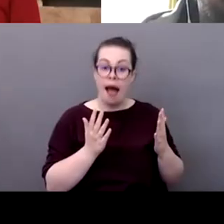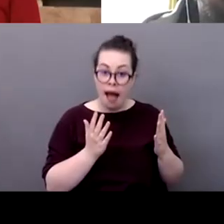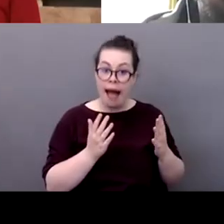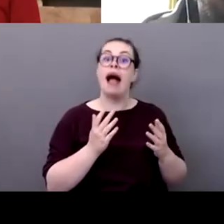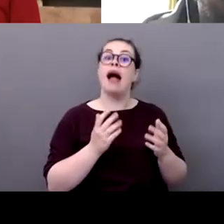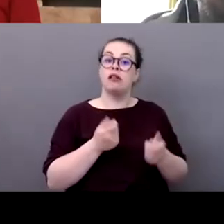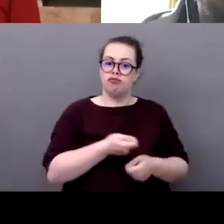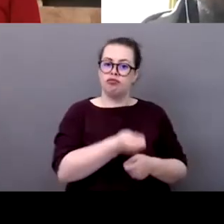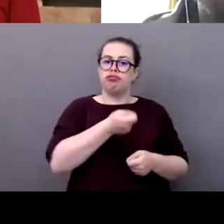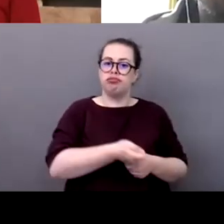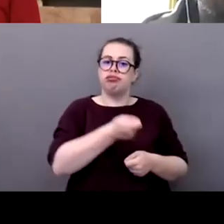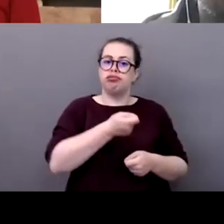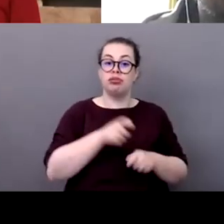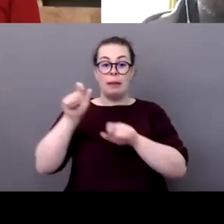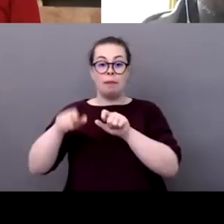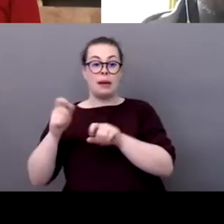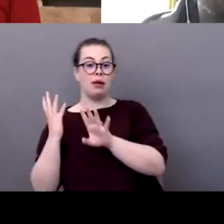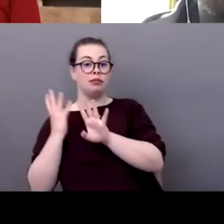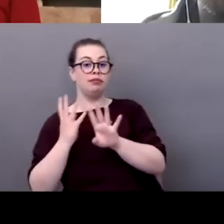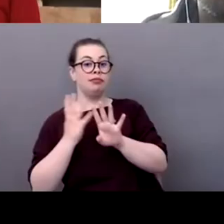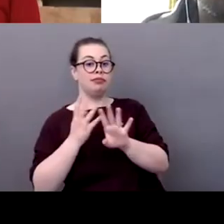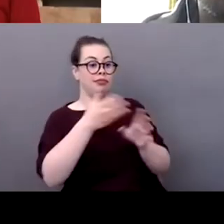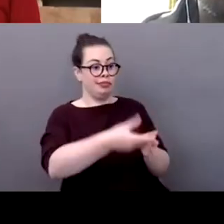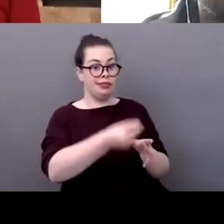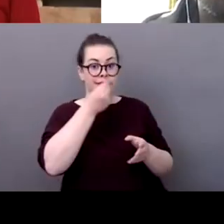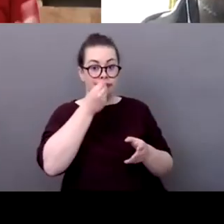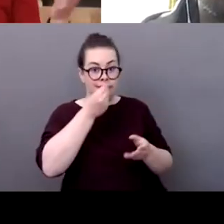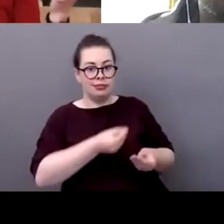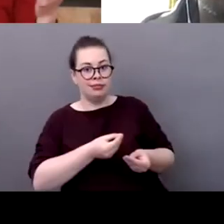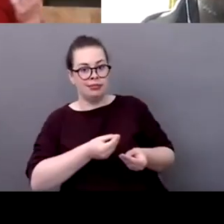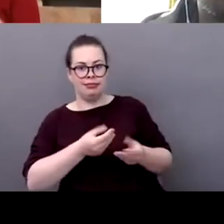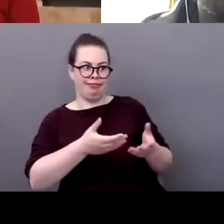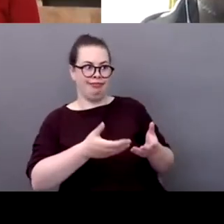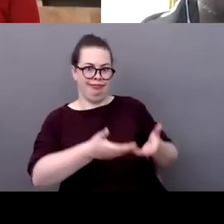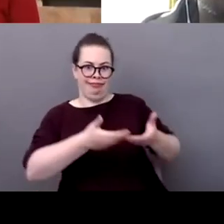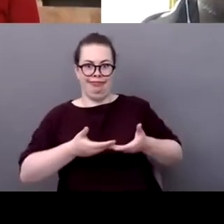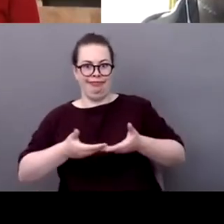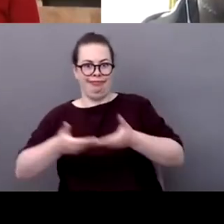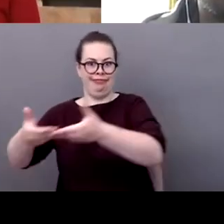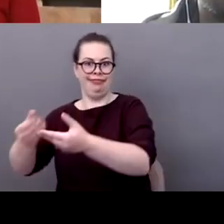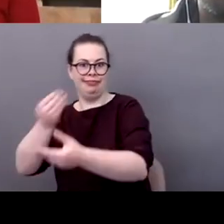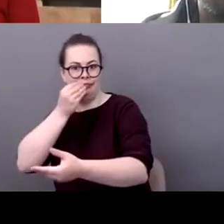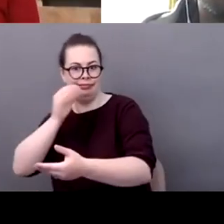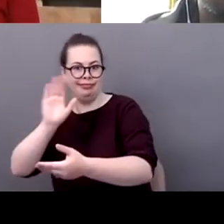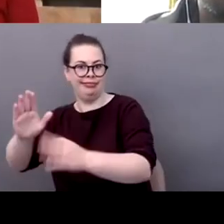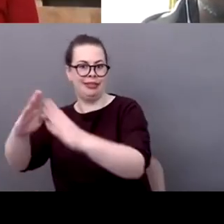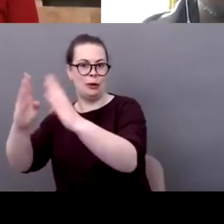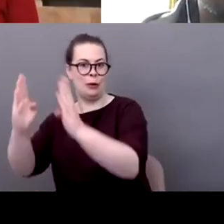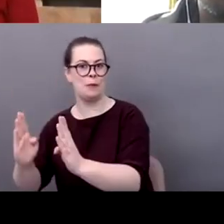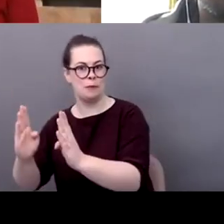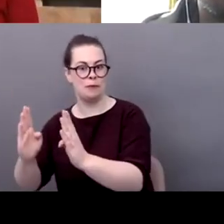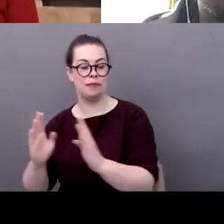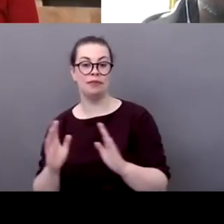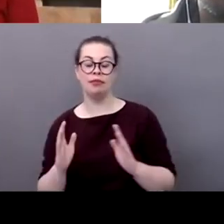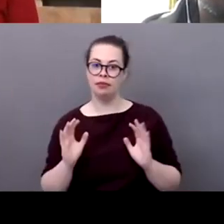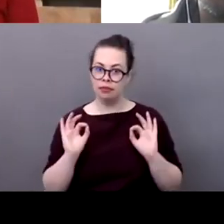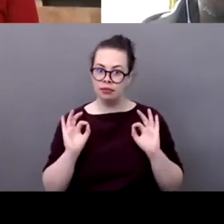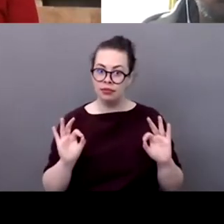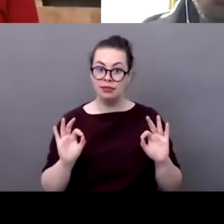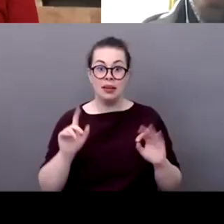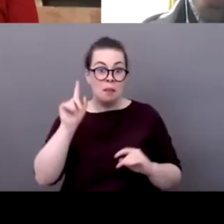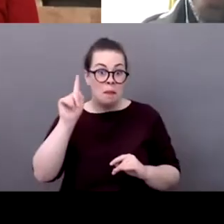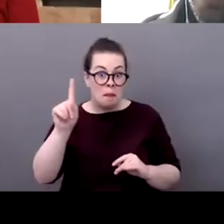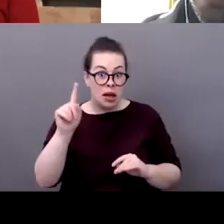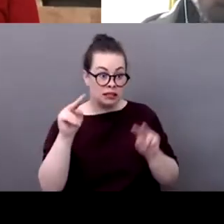mais le plat à emporter aujourd'hui, c'est la barquette de plastique. Et c'est très difficile d'envisager autre chose. Ou alors les gens viennent avec leur